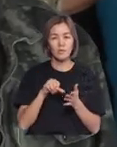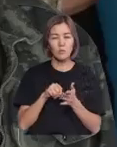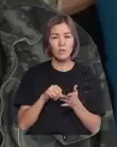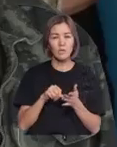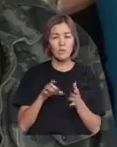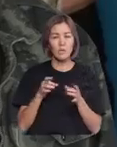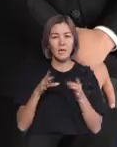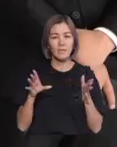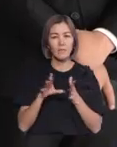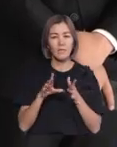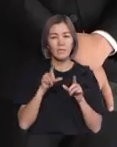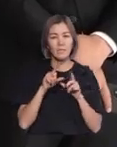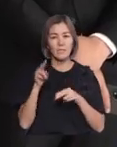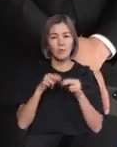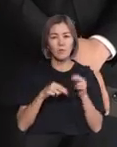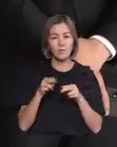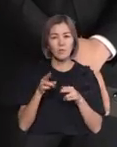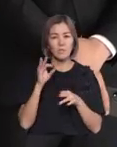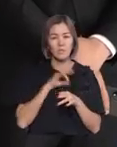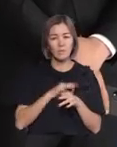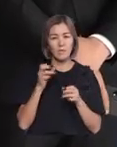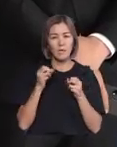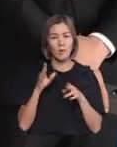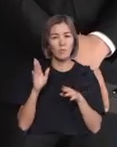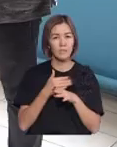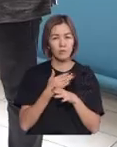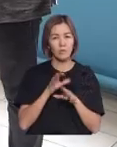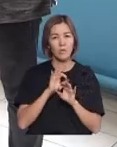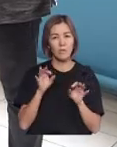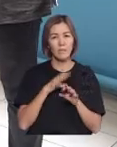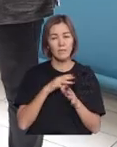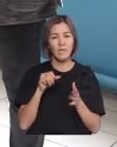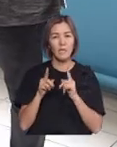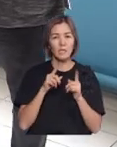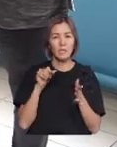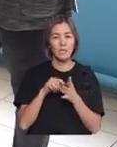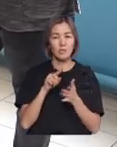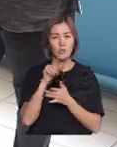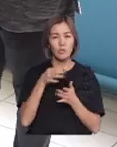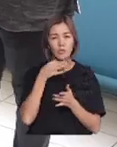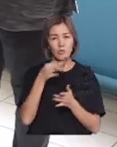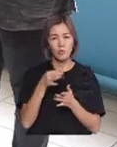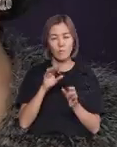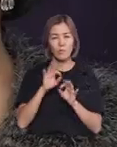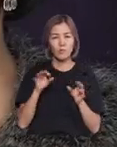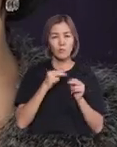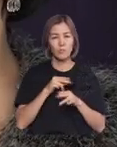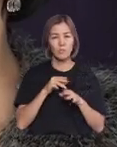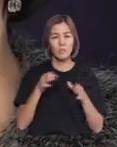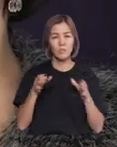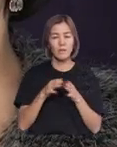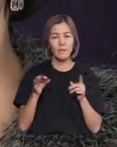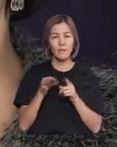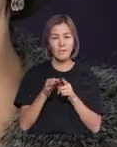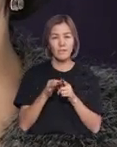қатысушыларға АЭС құрылысының тиімділігі мен қауіпсіздігі туралы хабардар етті. Сондай-ақ жиынға қатысушылардың сұрақтарына жауап беріп, түсіндіру жұмыстарынан бөлек